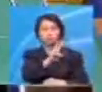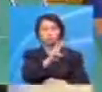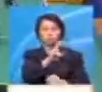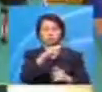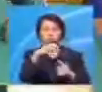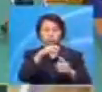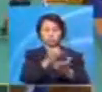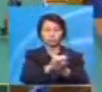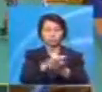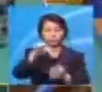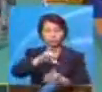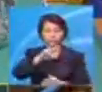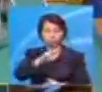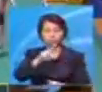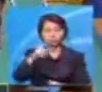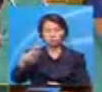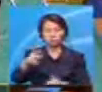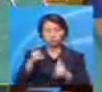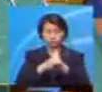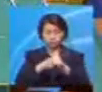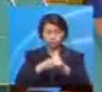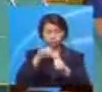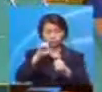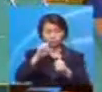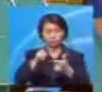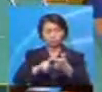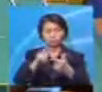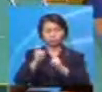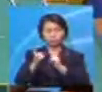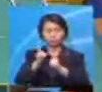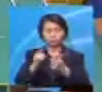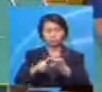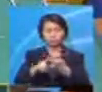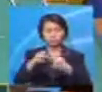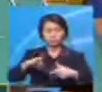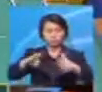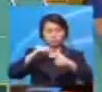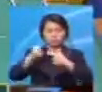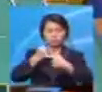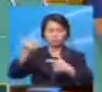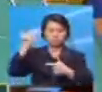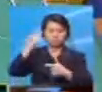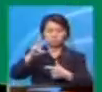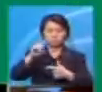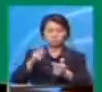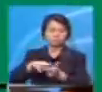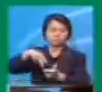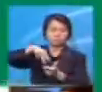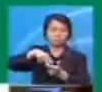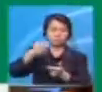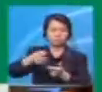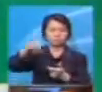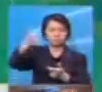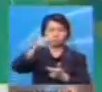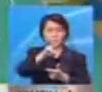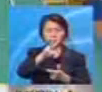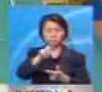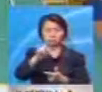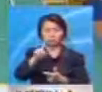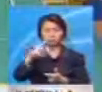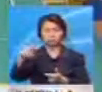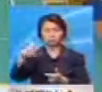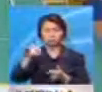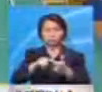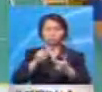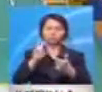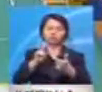itu tewas 23-12 di set pertama bergu negara yang juga Finalis tahun 2013 itu bangkit dengan kemenangan 21-13